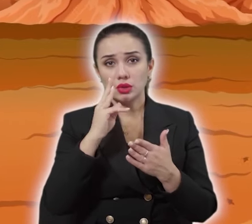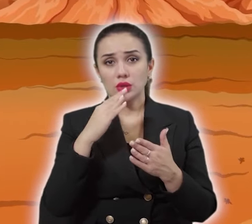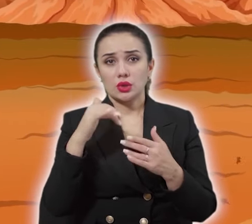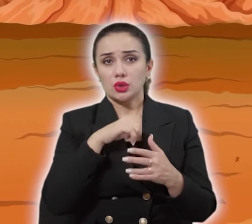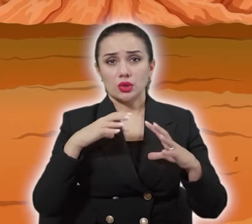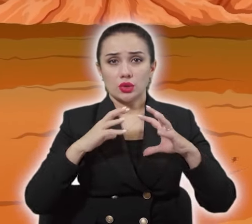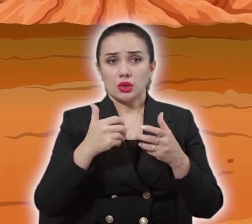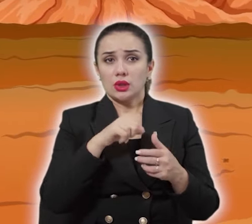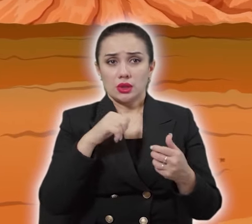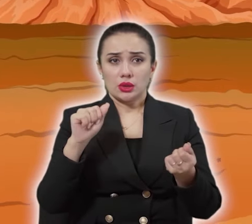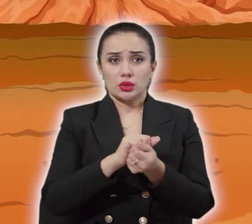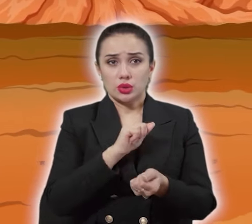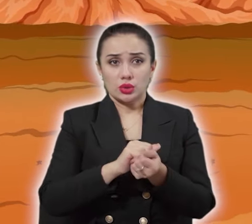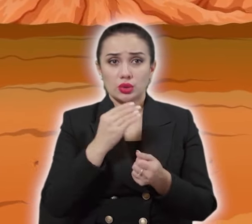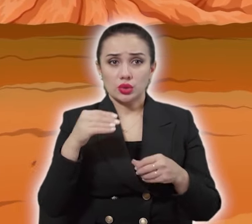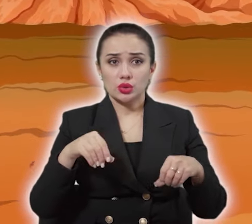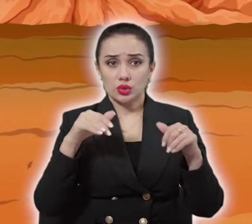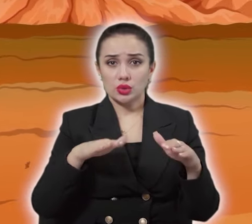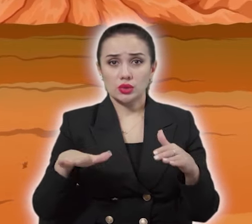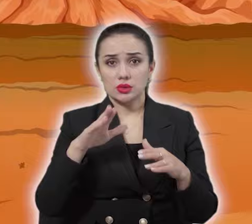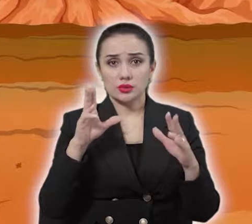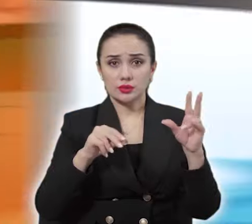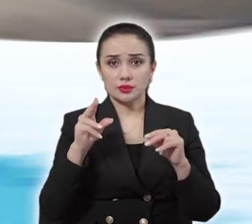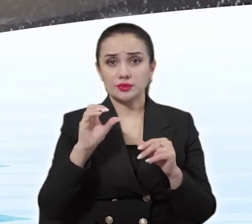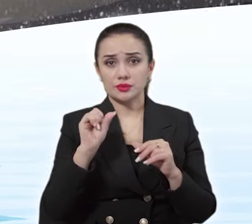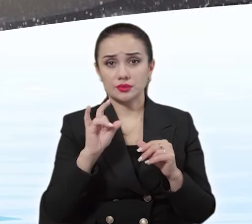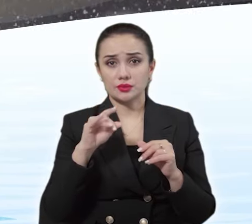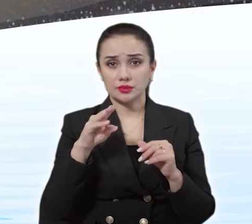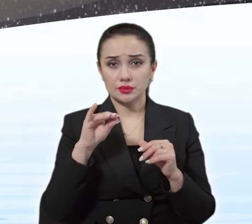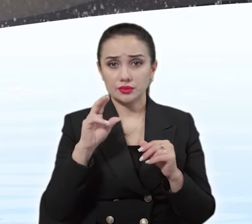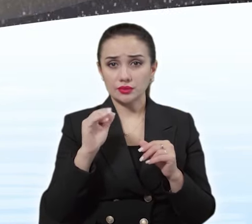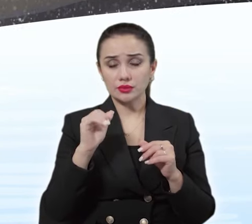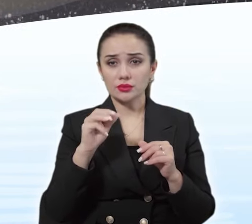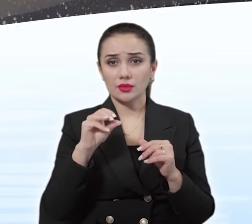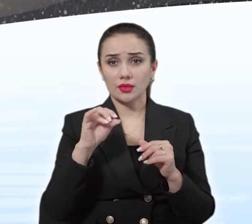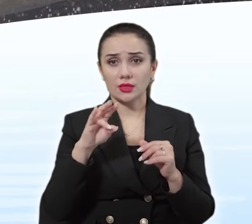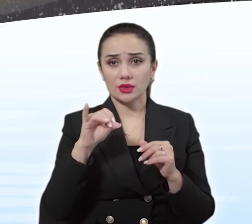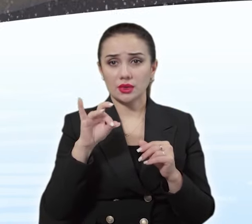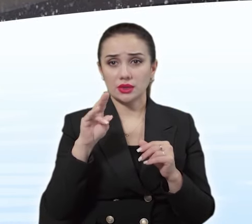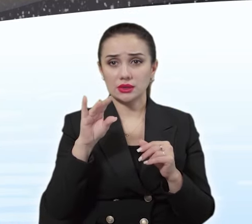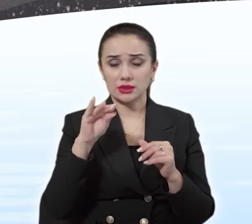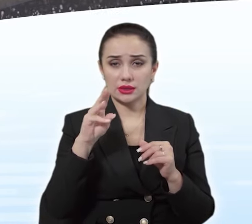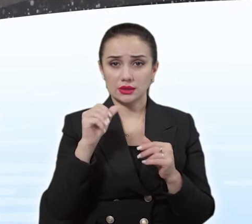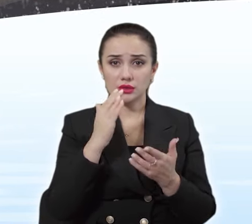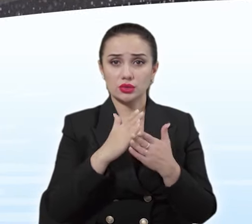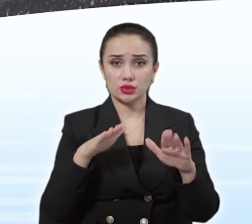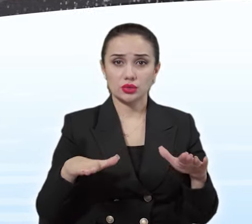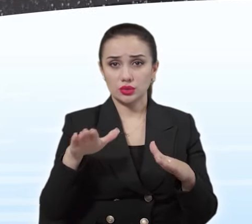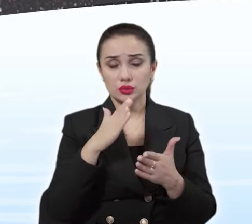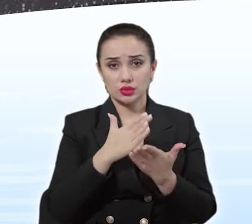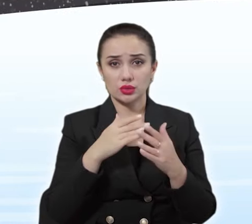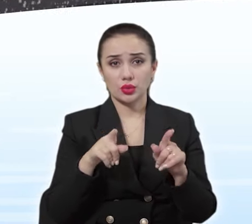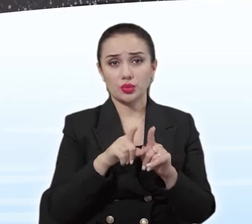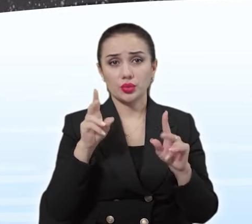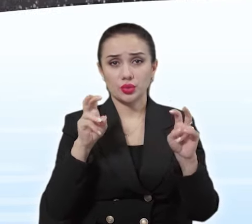joylashgan bo'lib, u dunyodagi eng qurg'oq cho'l hisoblanadi. Arktika va Antarktidaning qutb cho'llari. Ular qutb